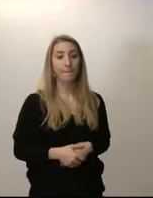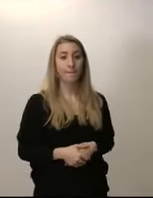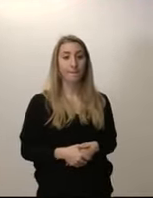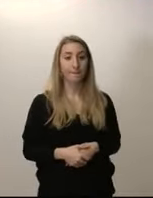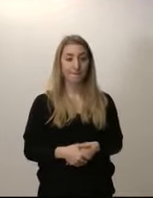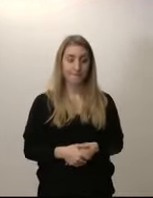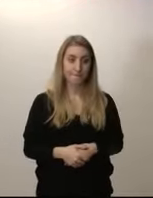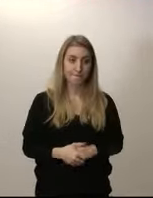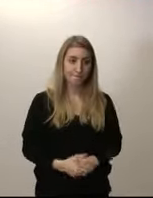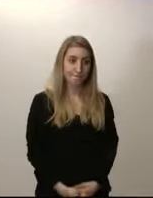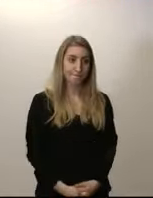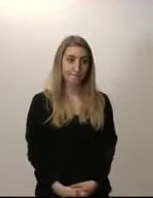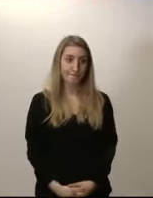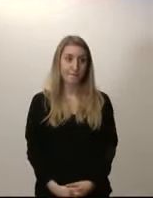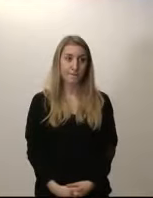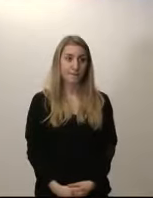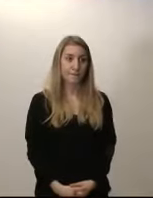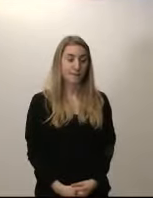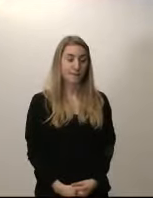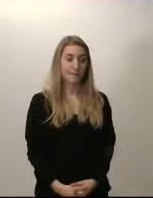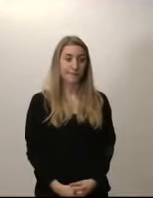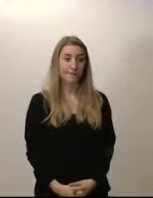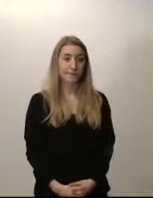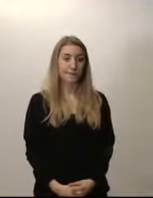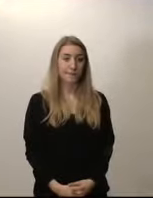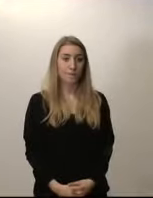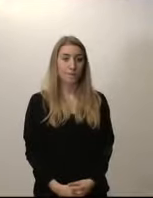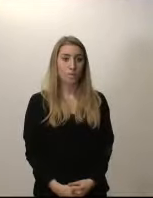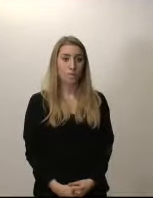j'ai vraiment des problèmes avec ce truc. Voilà, c'est bon. Faut éteindre. Bon.